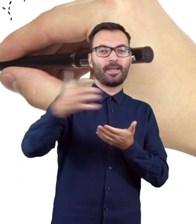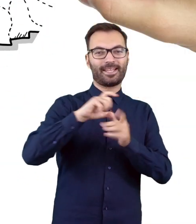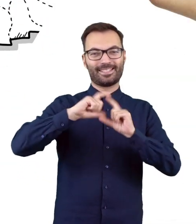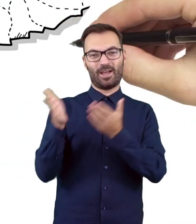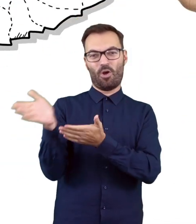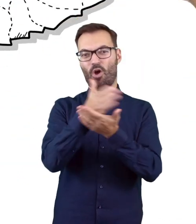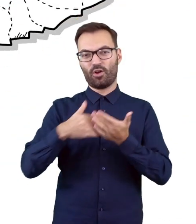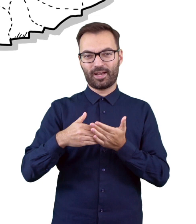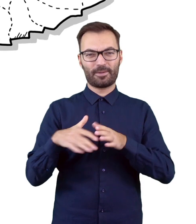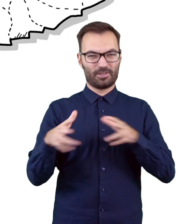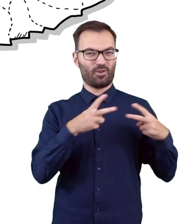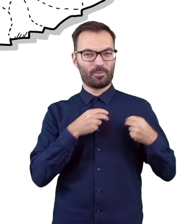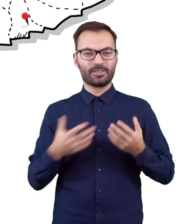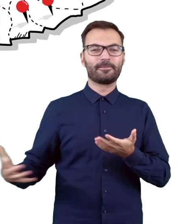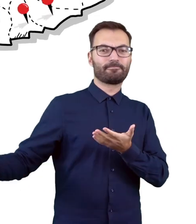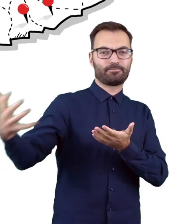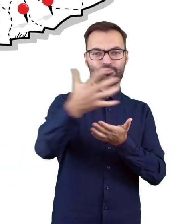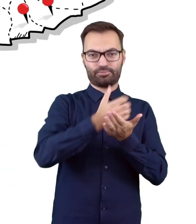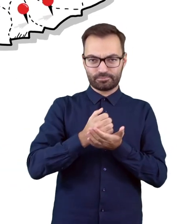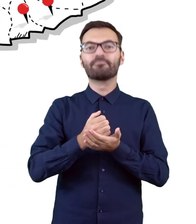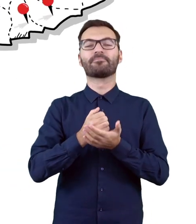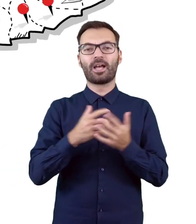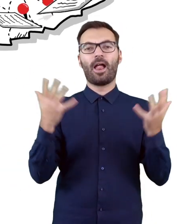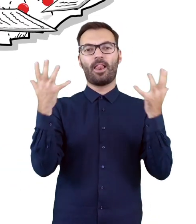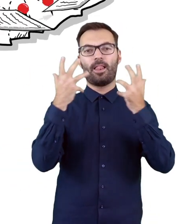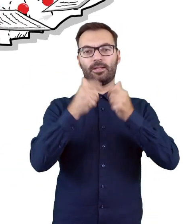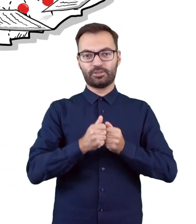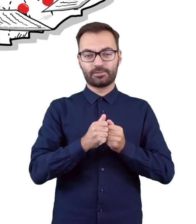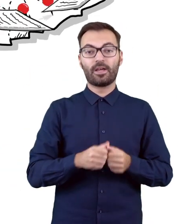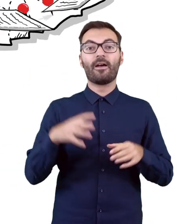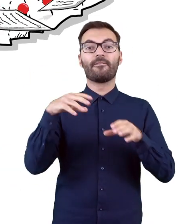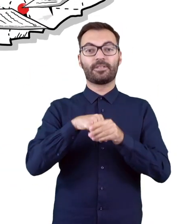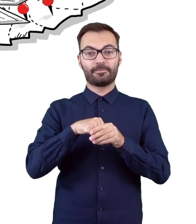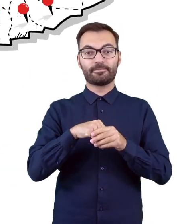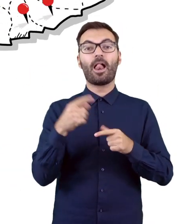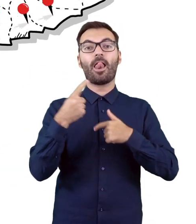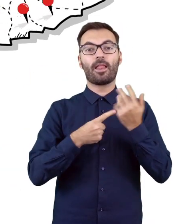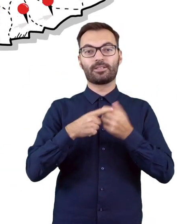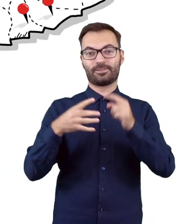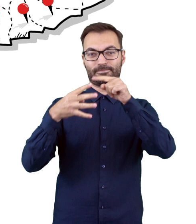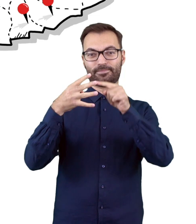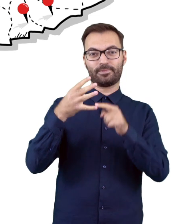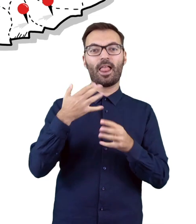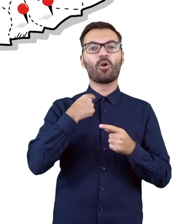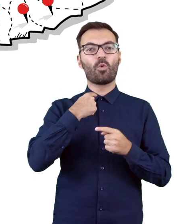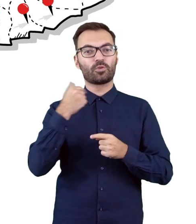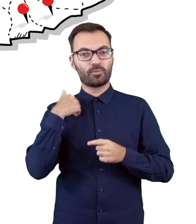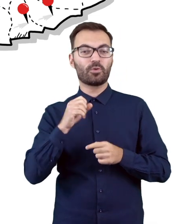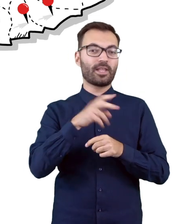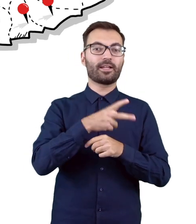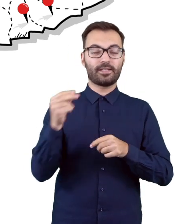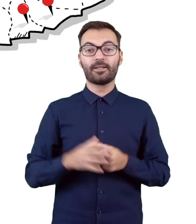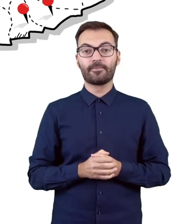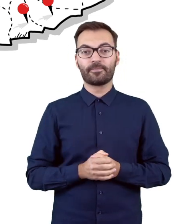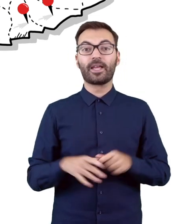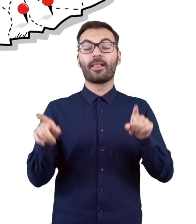dane zawarte w protokołach obwodowych komisji wyborczych z całego okręgu, w tym liczbę głosów oddanych na poszczególne pytania oraz